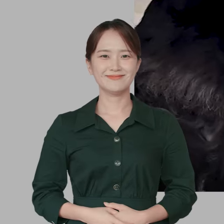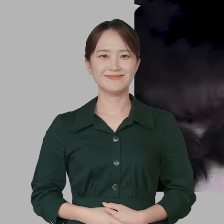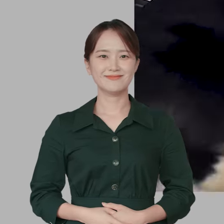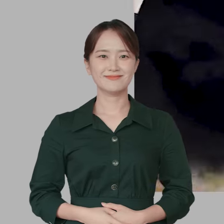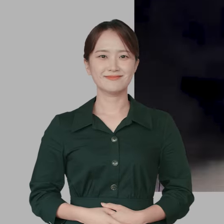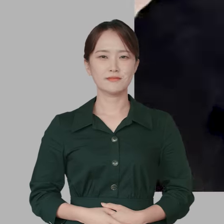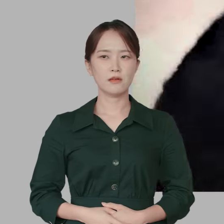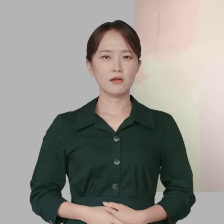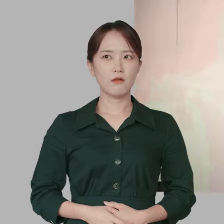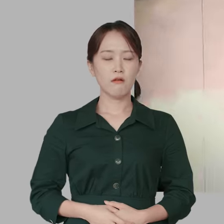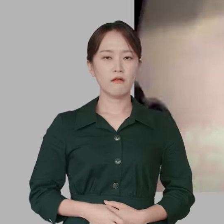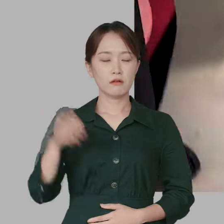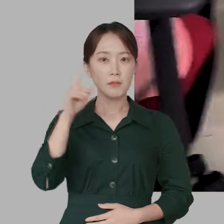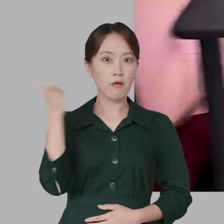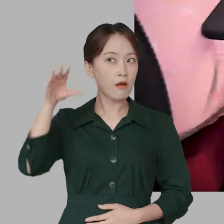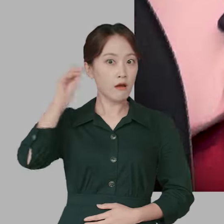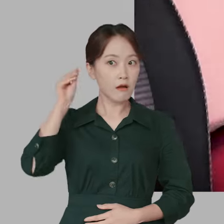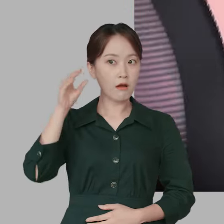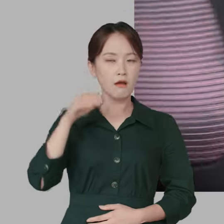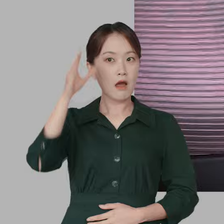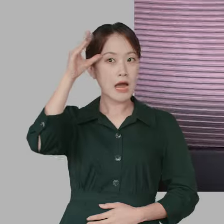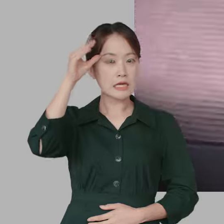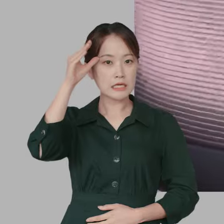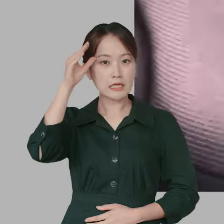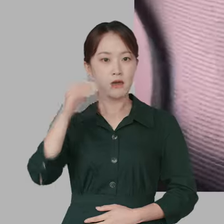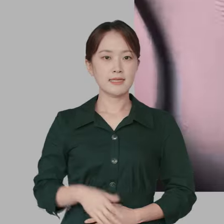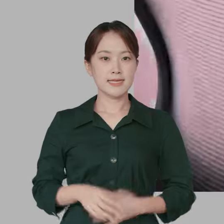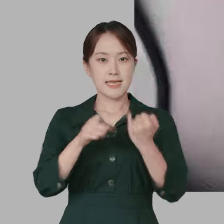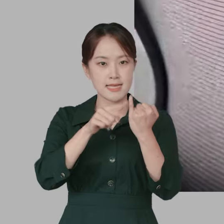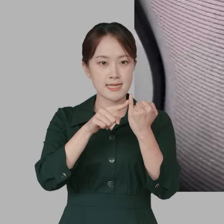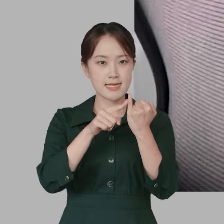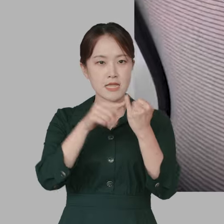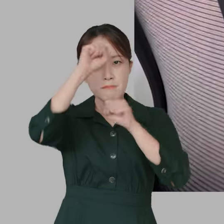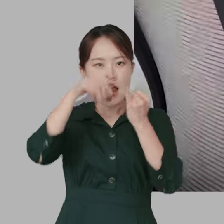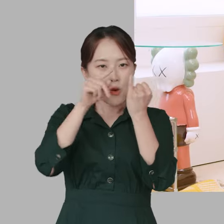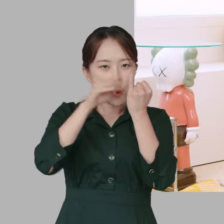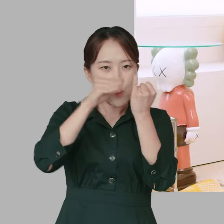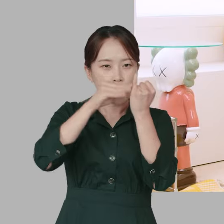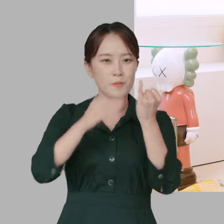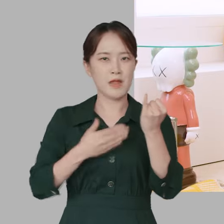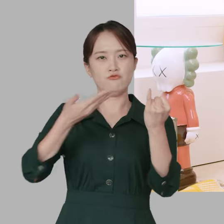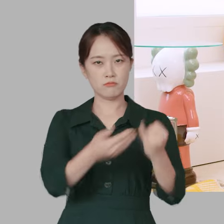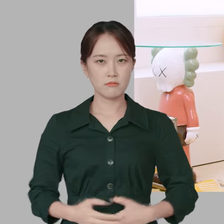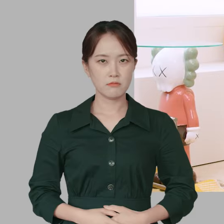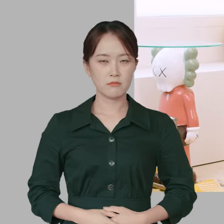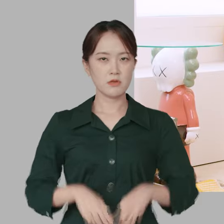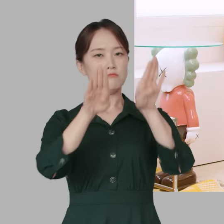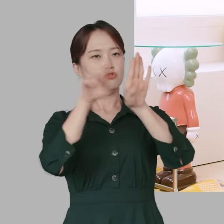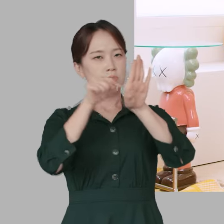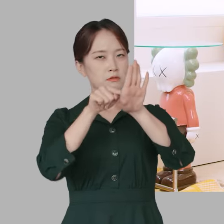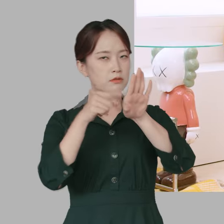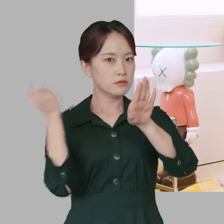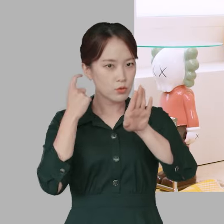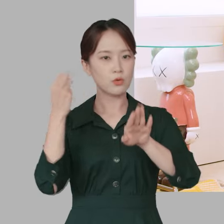낯선 음악이 들리자 도도가 혜진 씨 무릎에 앞발을 올린다 알람, 노크, 초인종 소리를 알려주고